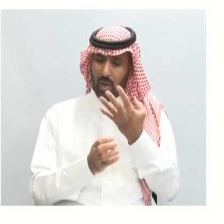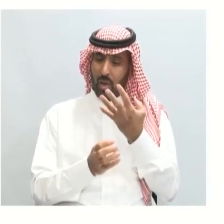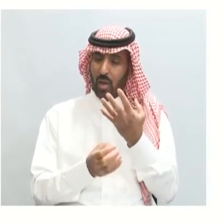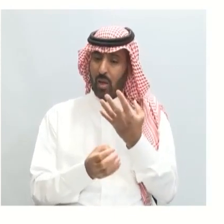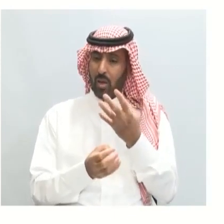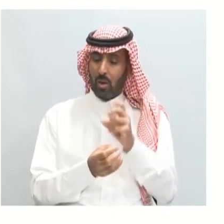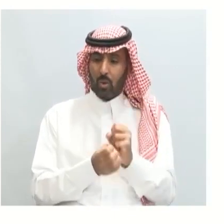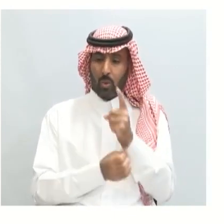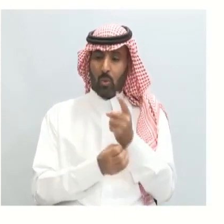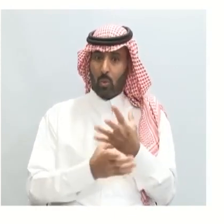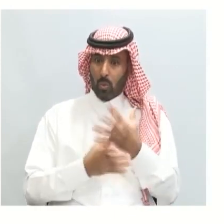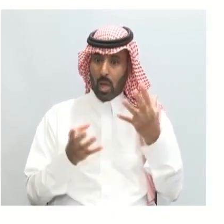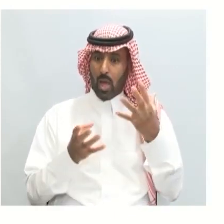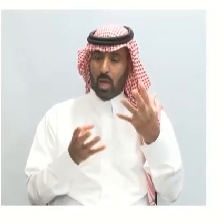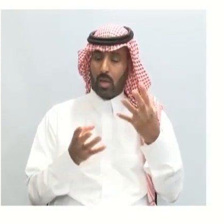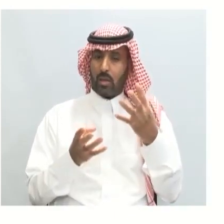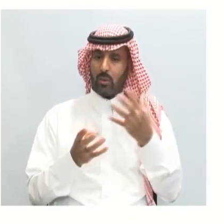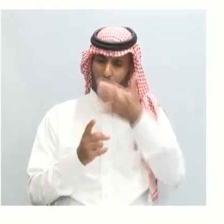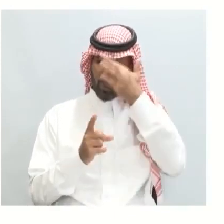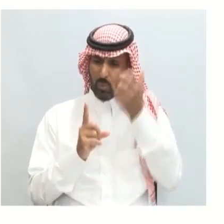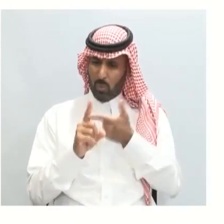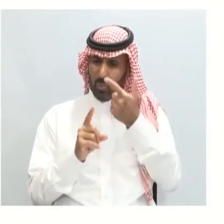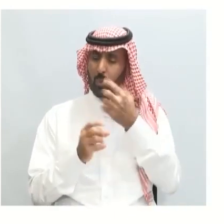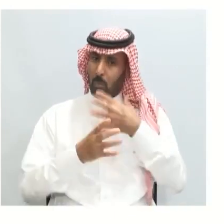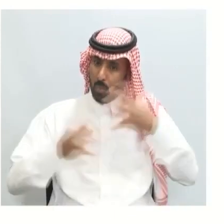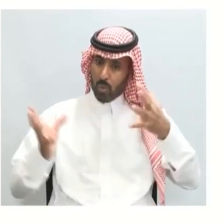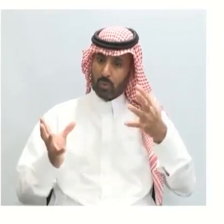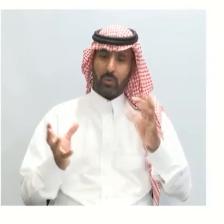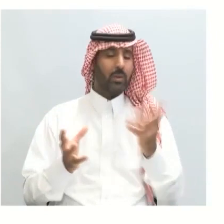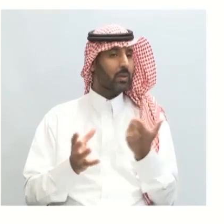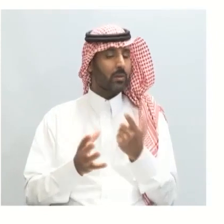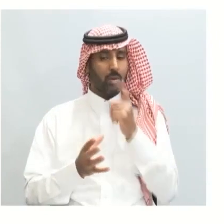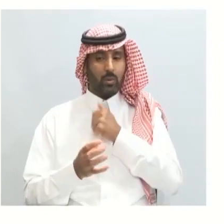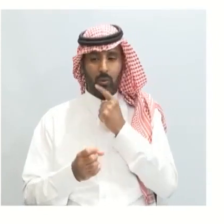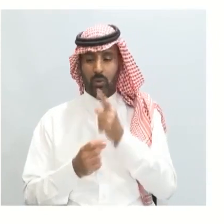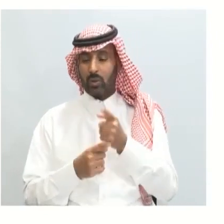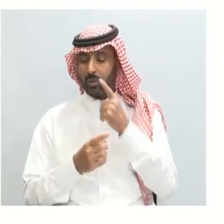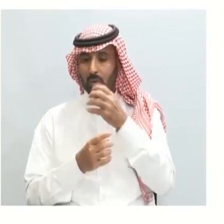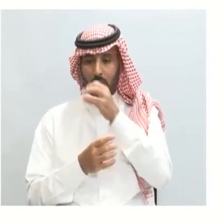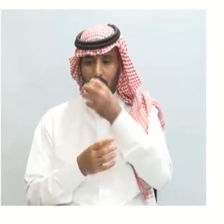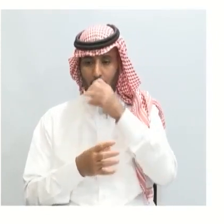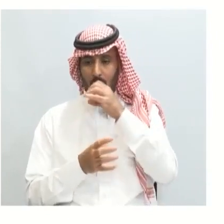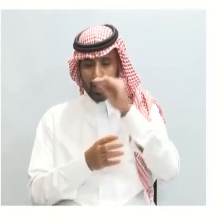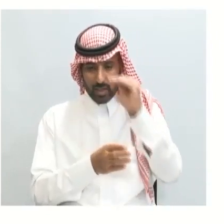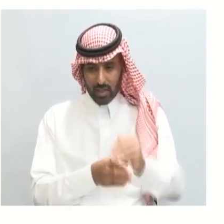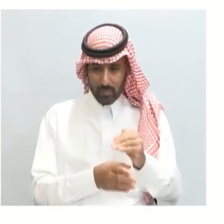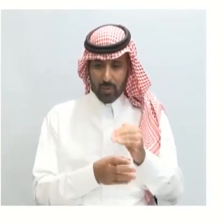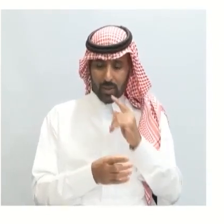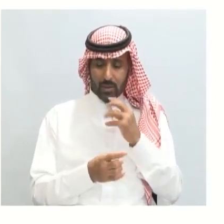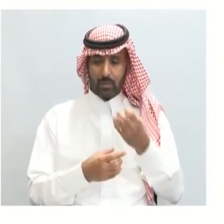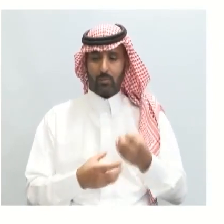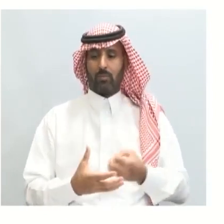للغاز اذا ارتفعت درجه الحراره ممكن يحدث انفجار احسنتم ماذا يجب ان يحدث للاكسجين المضغوط قبل